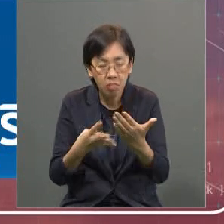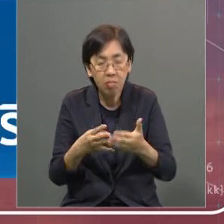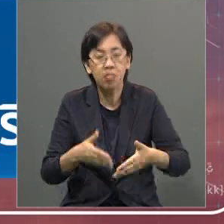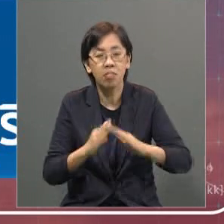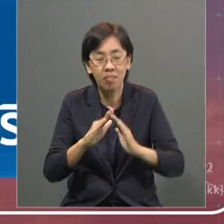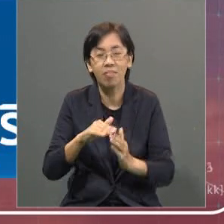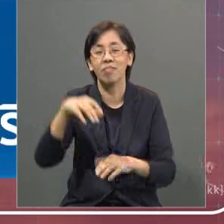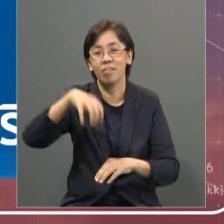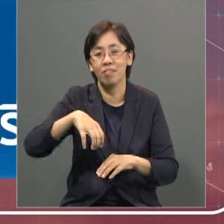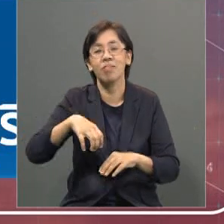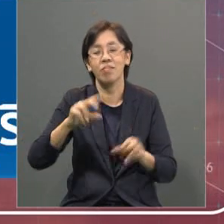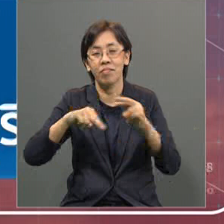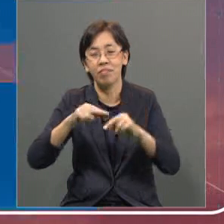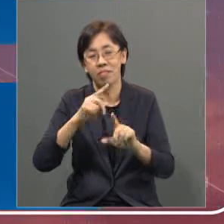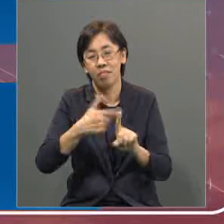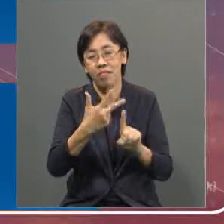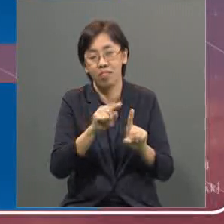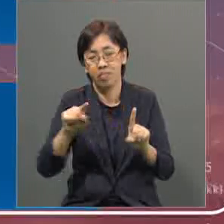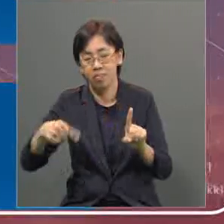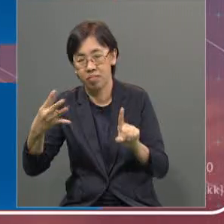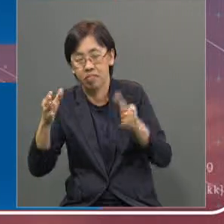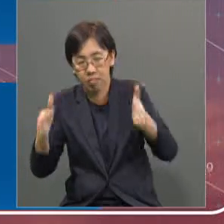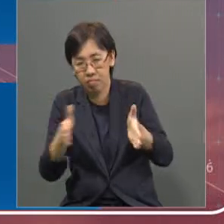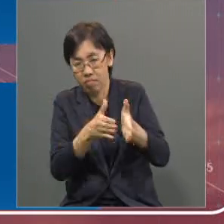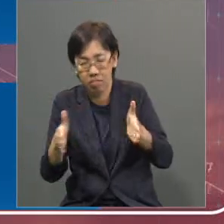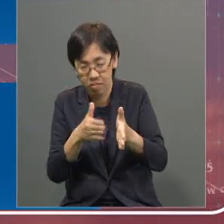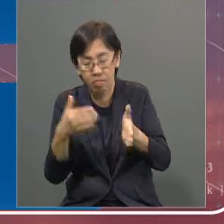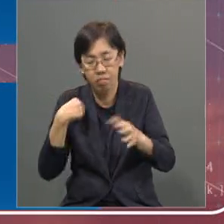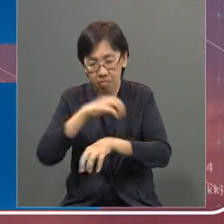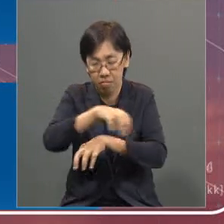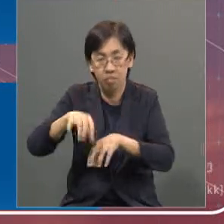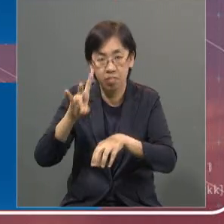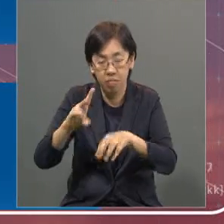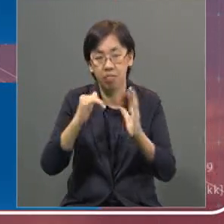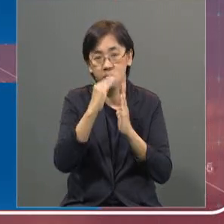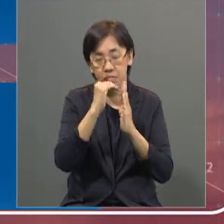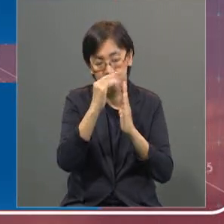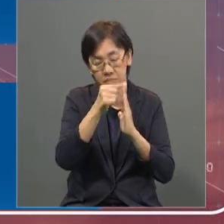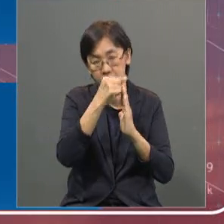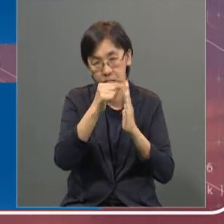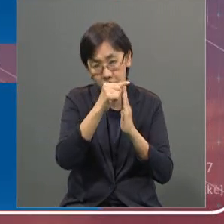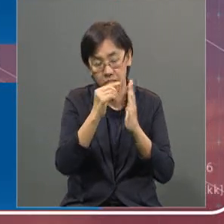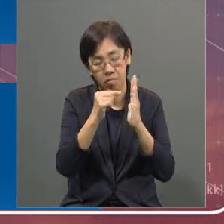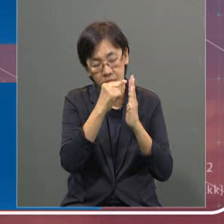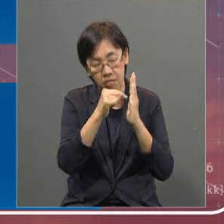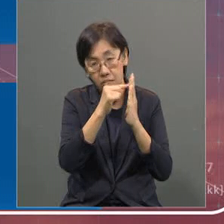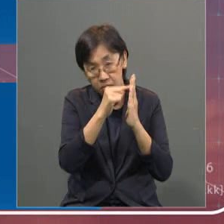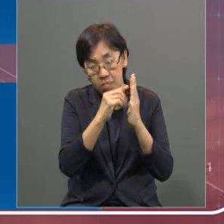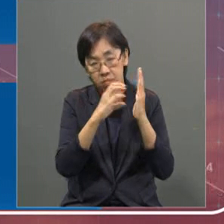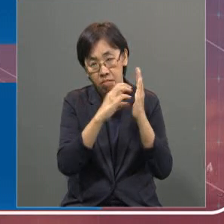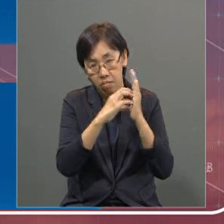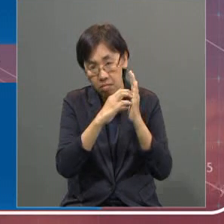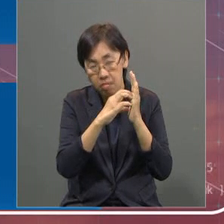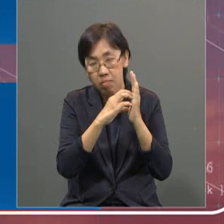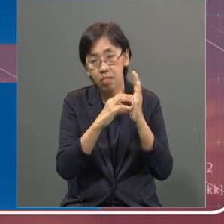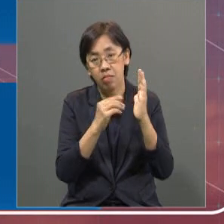ยปฏิบัติการฝนหลวงในเดือนมีนาคมถึงเมษายนจำนวน7หน่วยในพื้นที่ภาคเหนือตอนบนภาคเหนือตอนล่างภาคกลาง